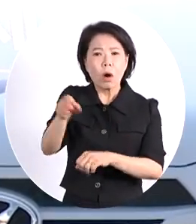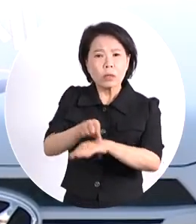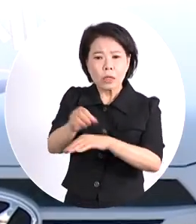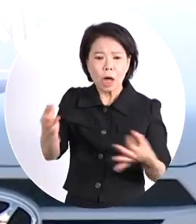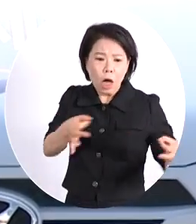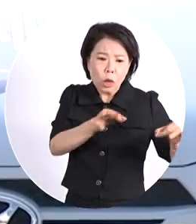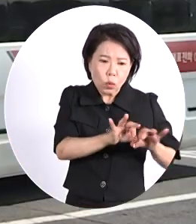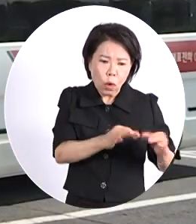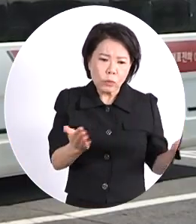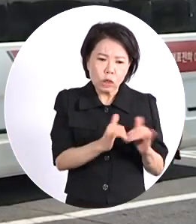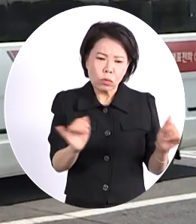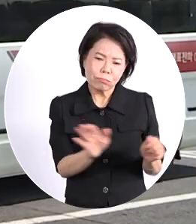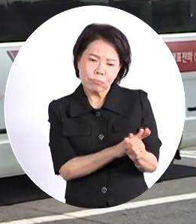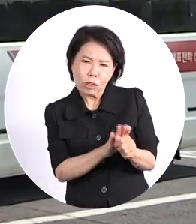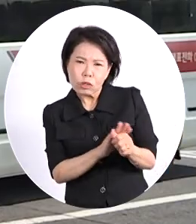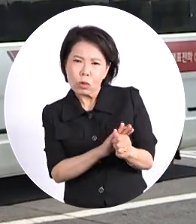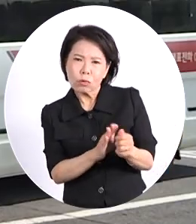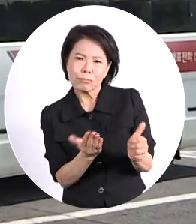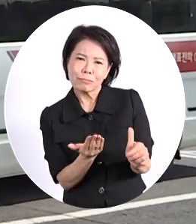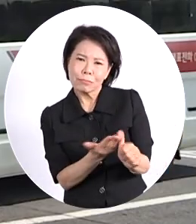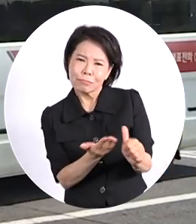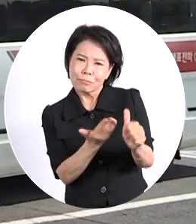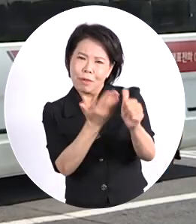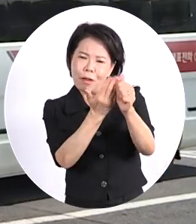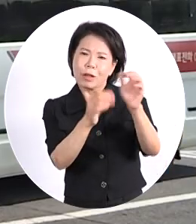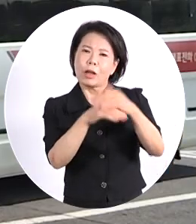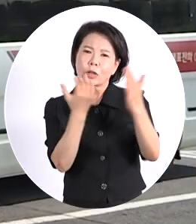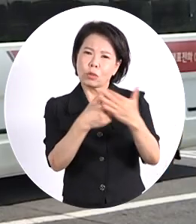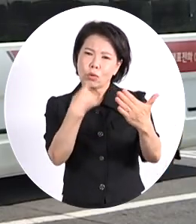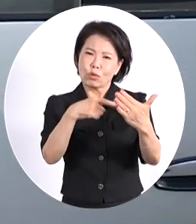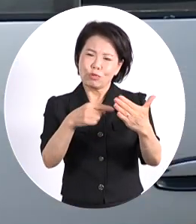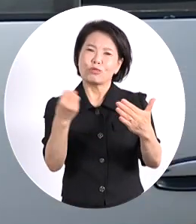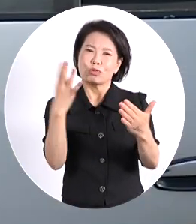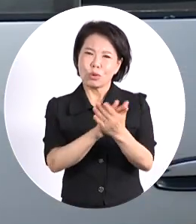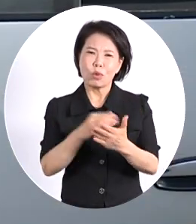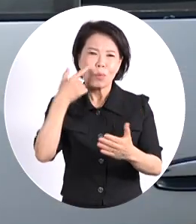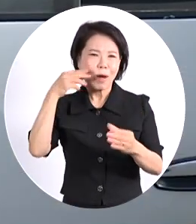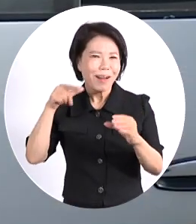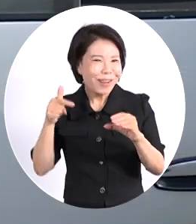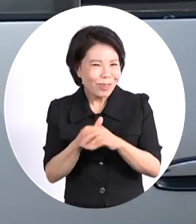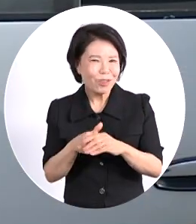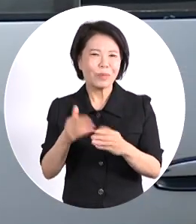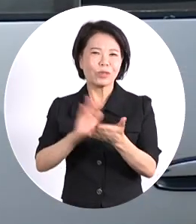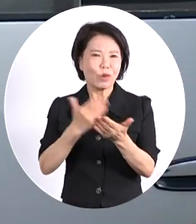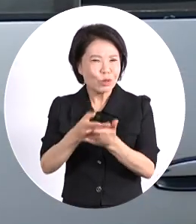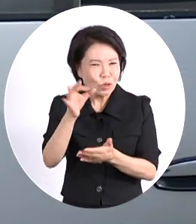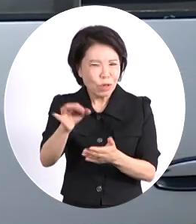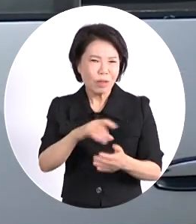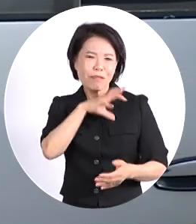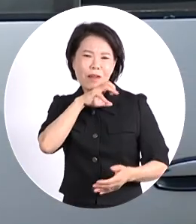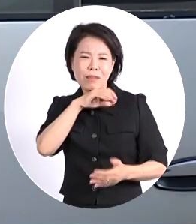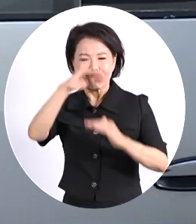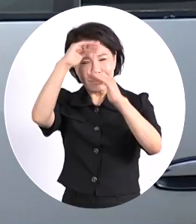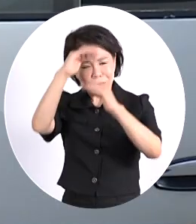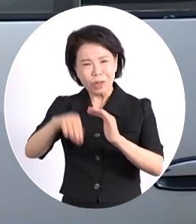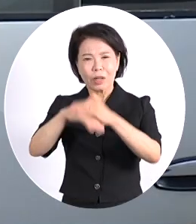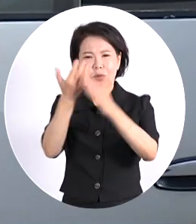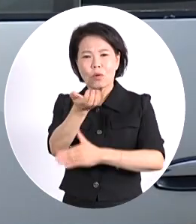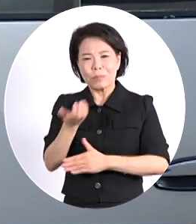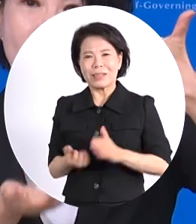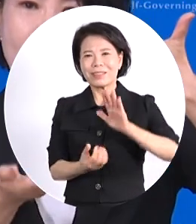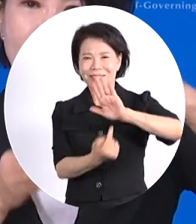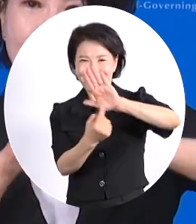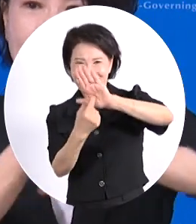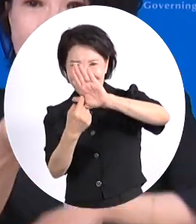렌터카 조합은 직원 친절도 향상 교육과 함께 연료비, 수리비 등 민원 사항에 대한